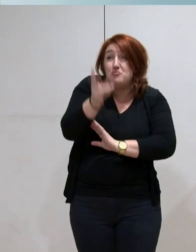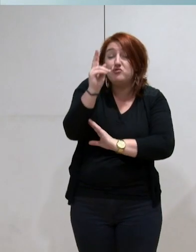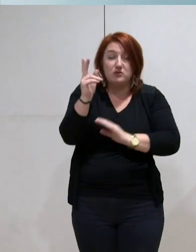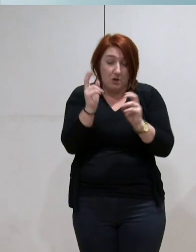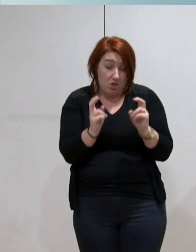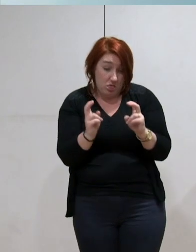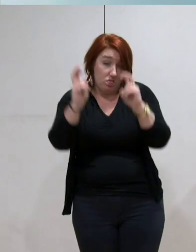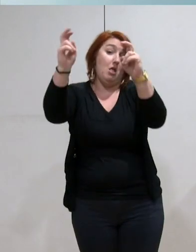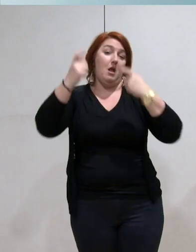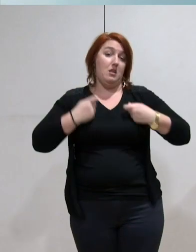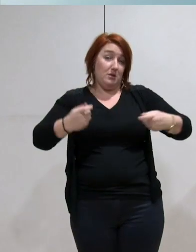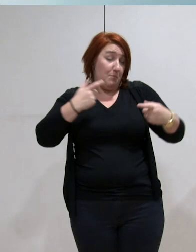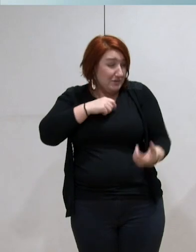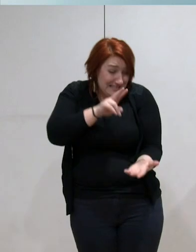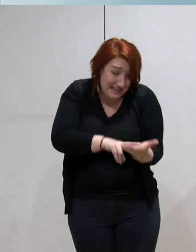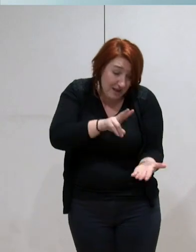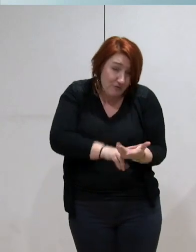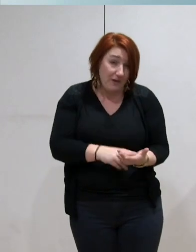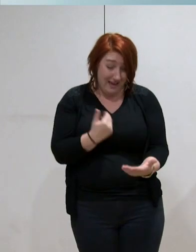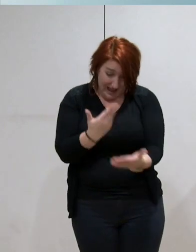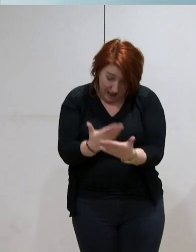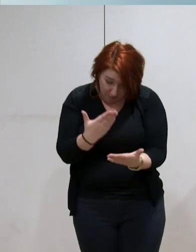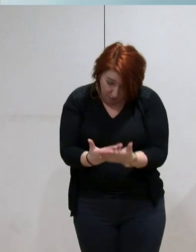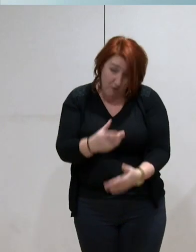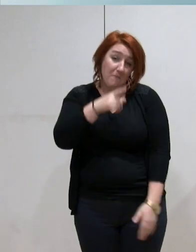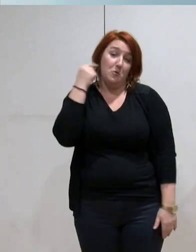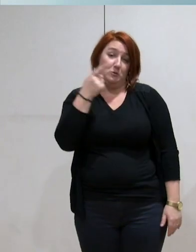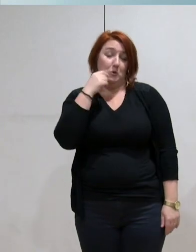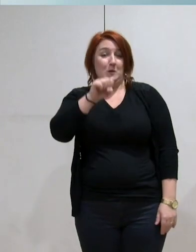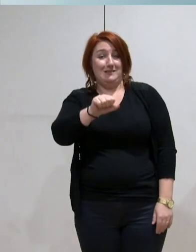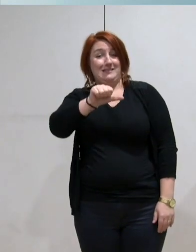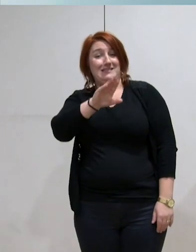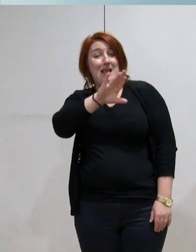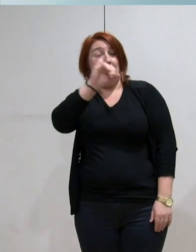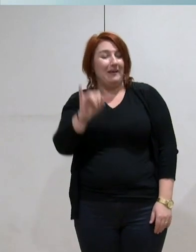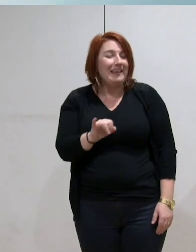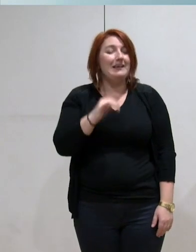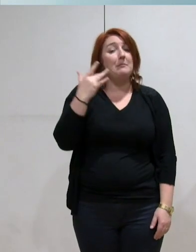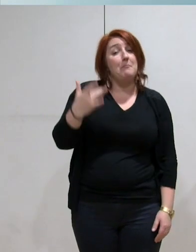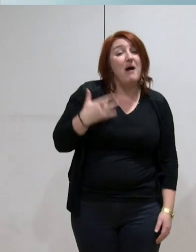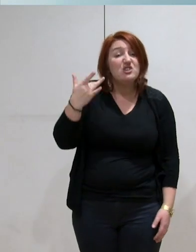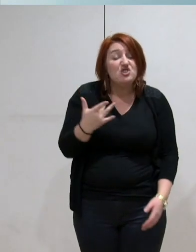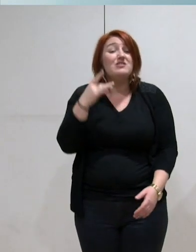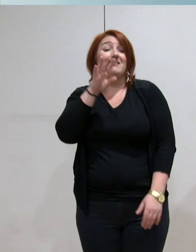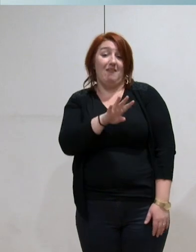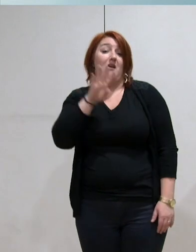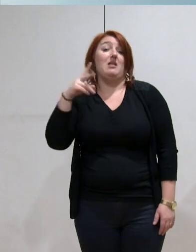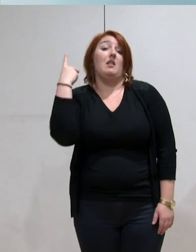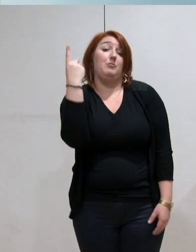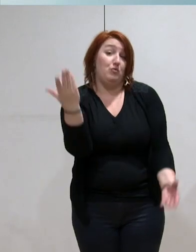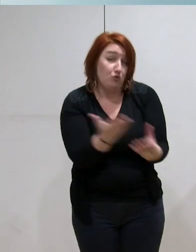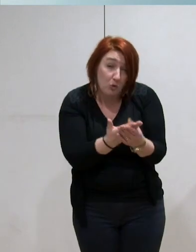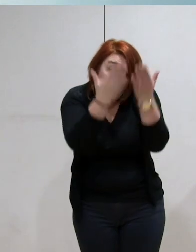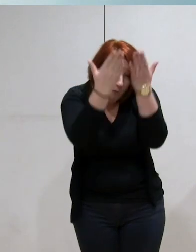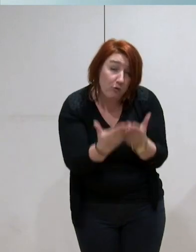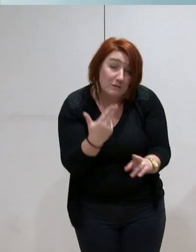et là la preuve elle é écrite monsieur Sabri page 44 de votre document vous êtes bien l'adjoint